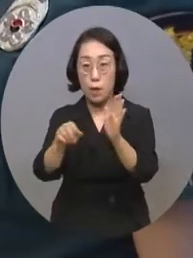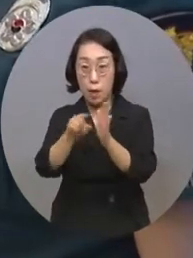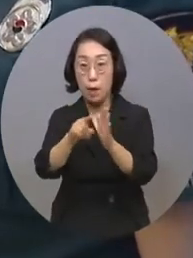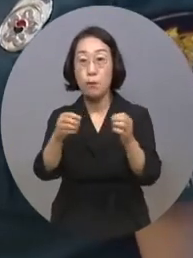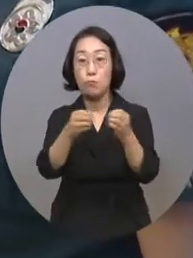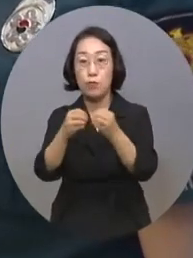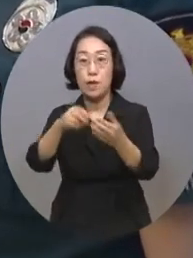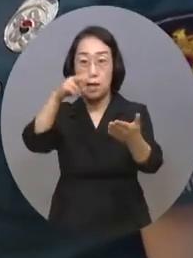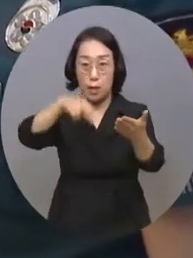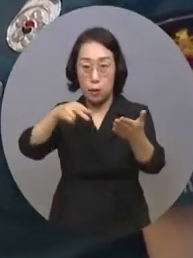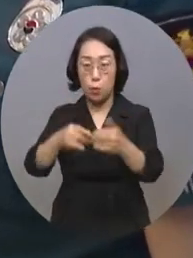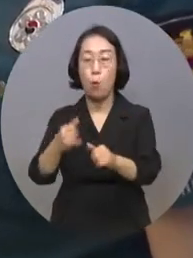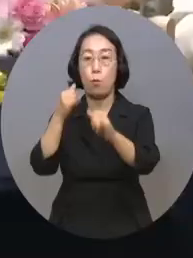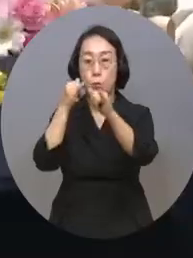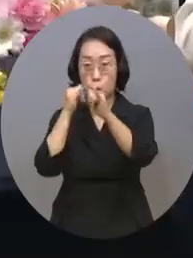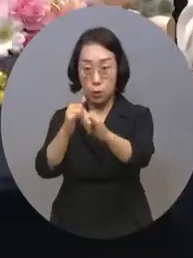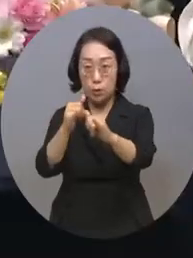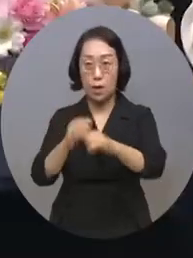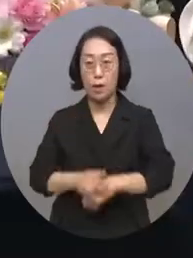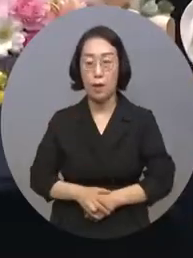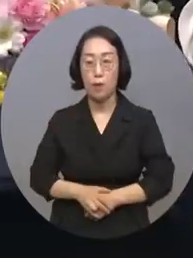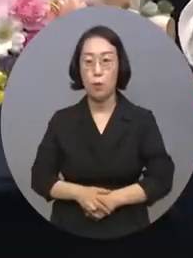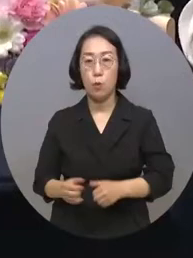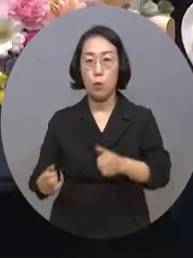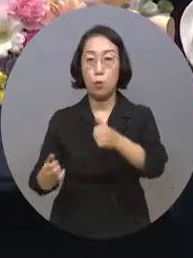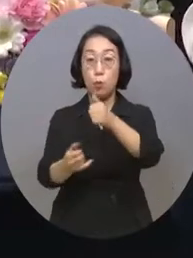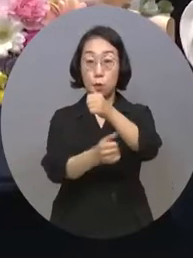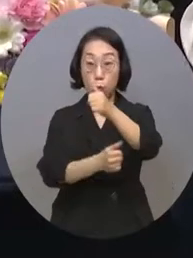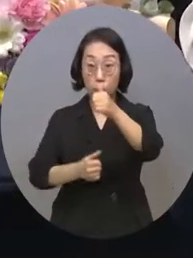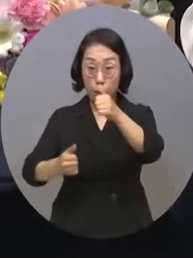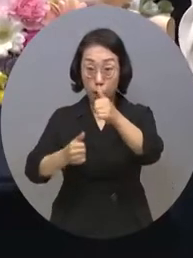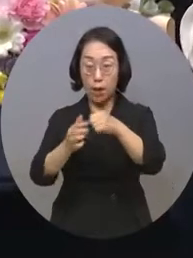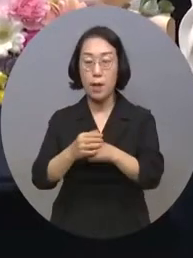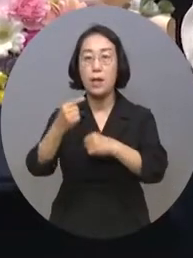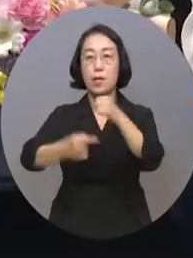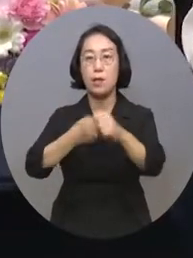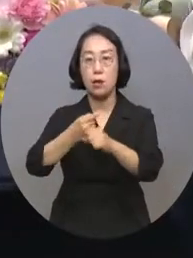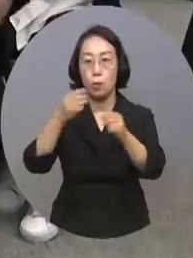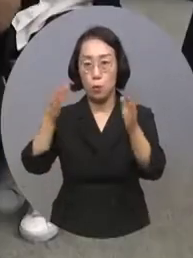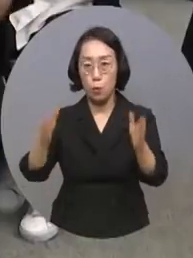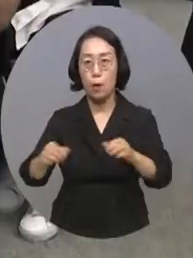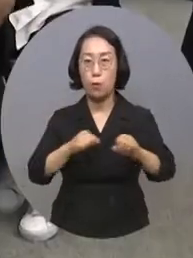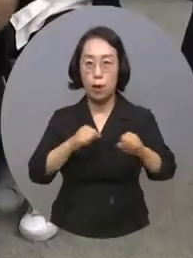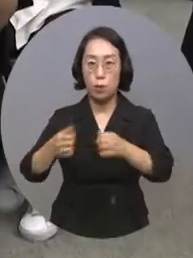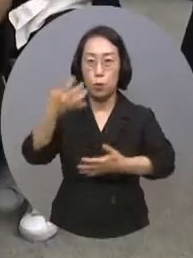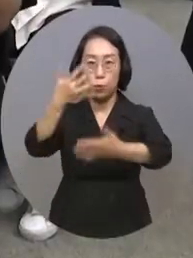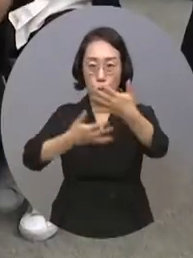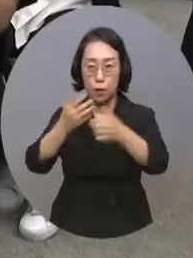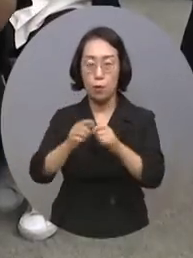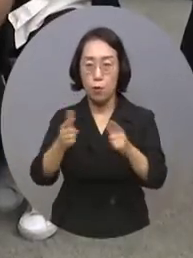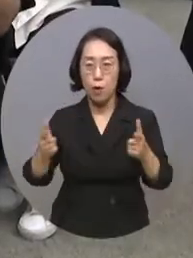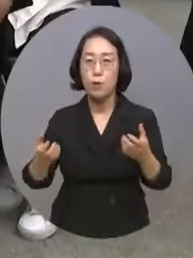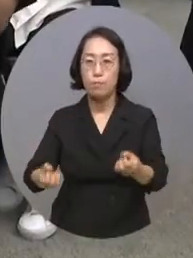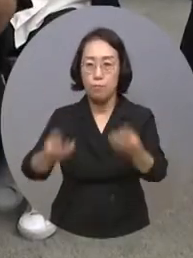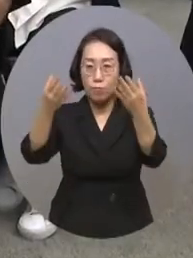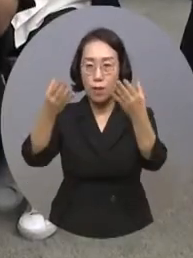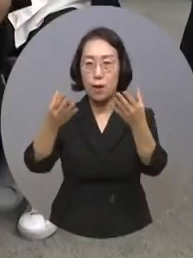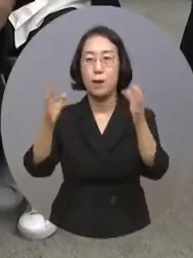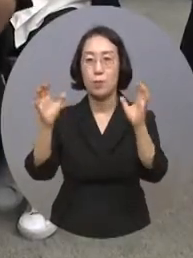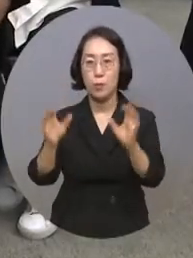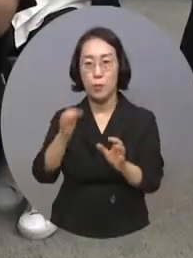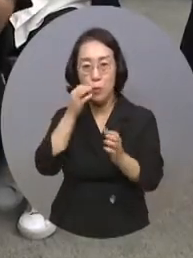유공자 표창 위원회 1년여간의 발자취를 담은 동영상 시청과 퍼포먼스 등을 진행했습니다